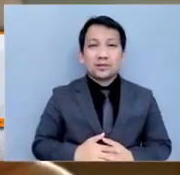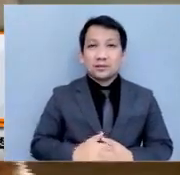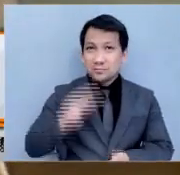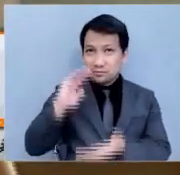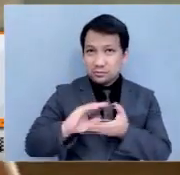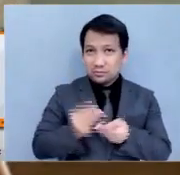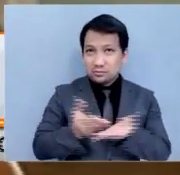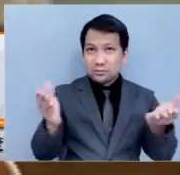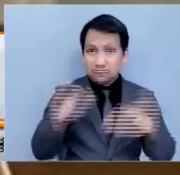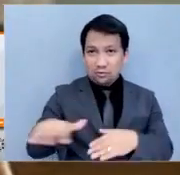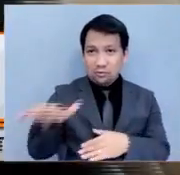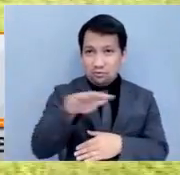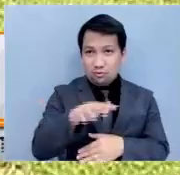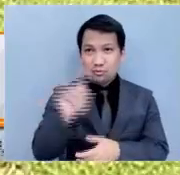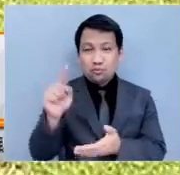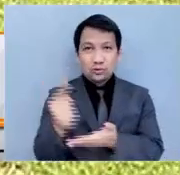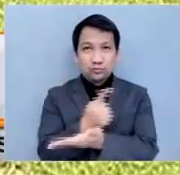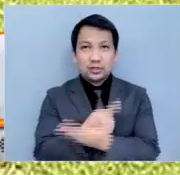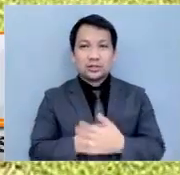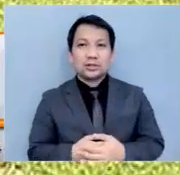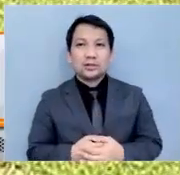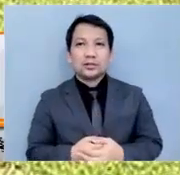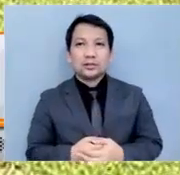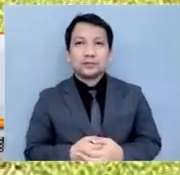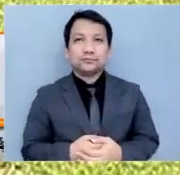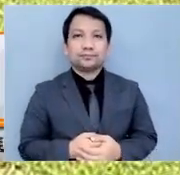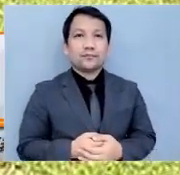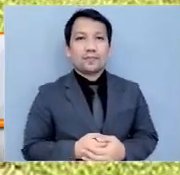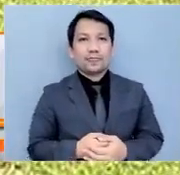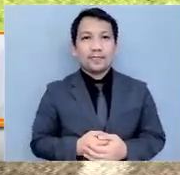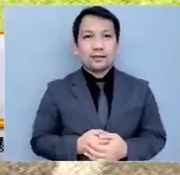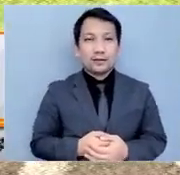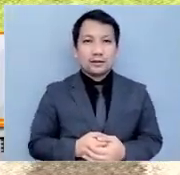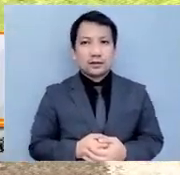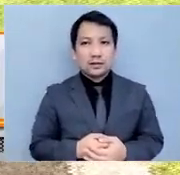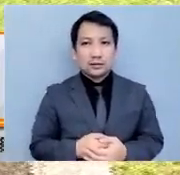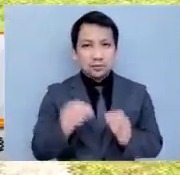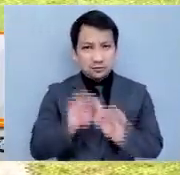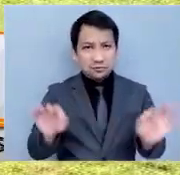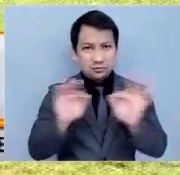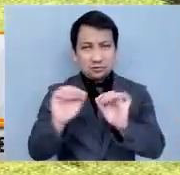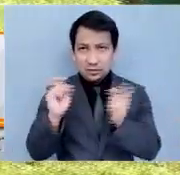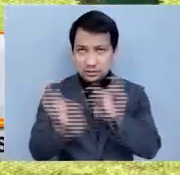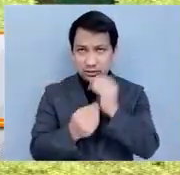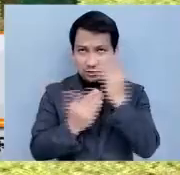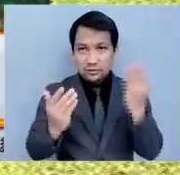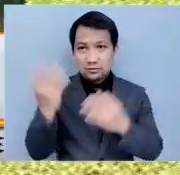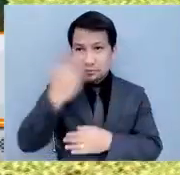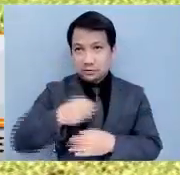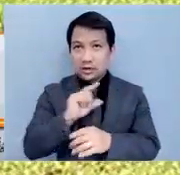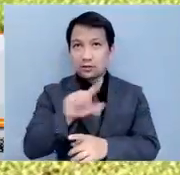i-distribute siya sa buong isang linggo. Aminado naman ang DepEd na may mga pagbabago pang dapat gawin para mapaganda ang kalidad